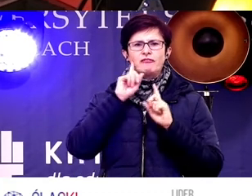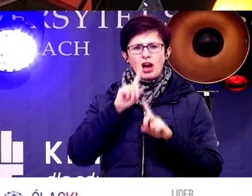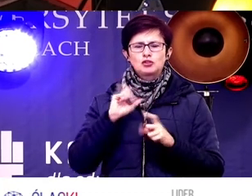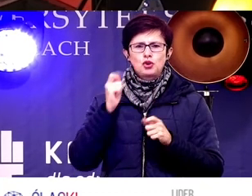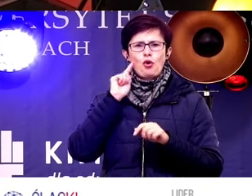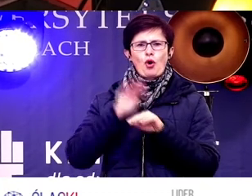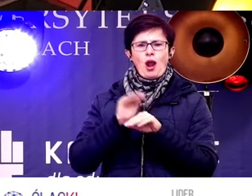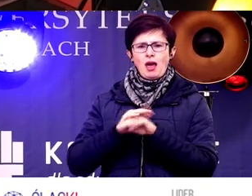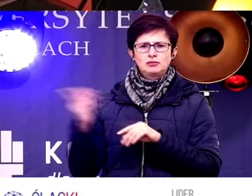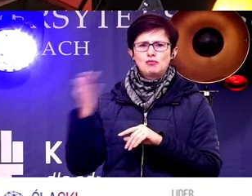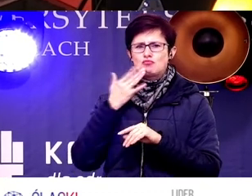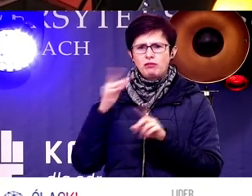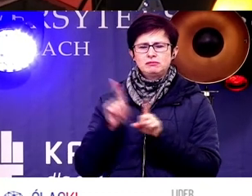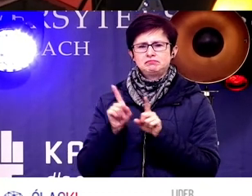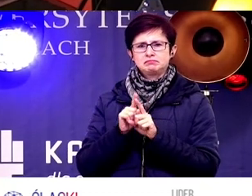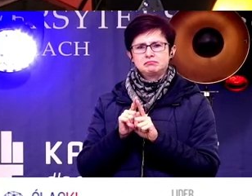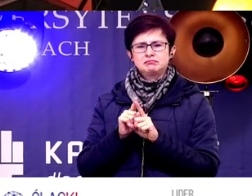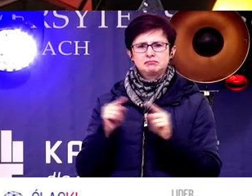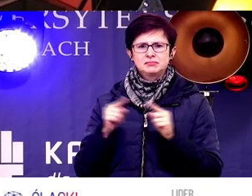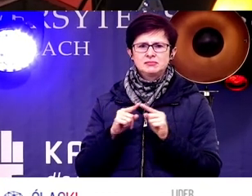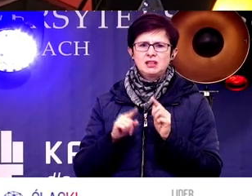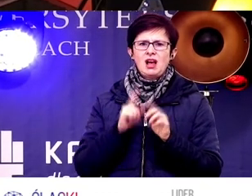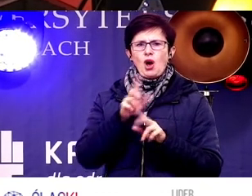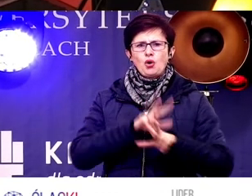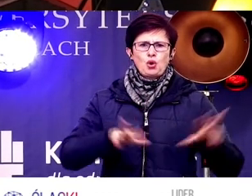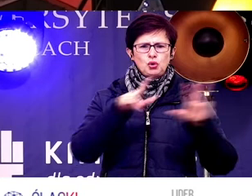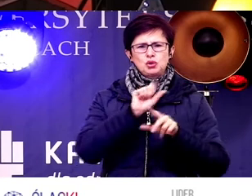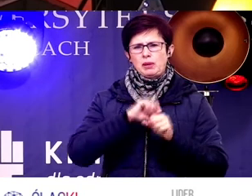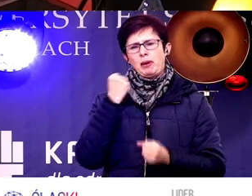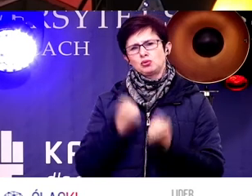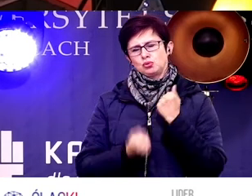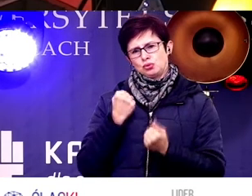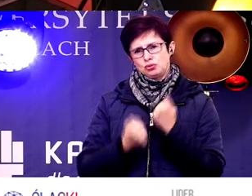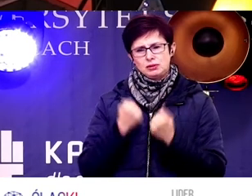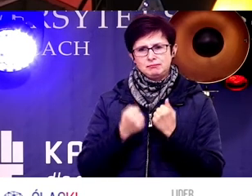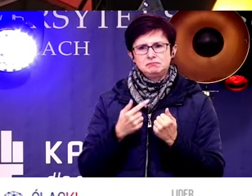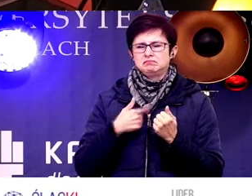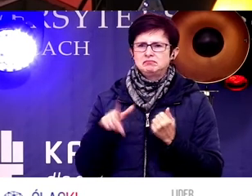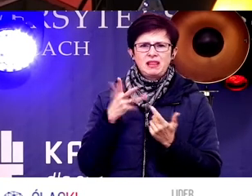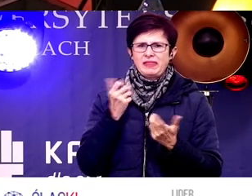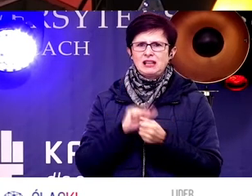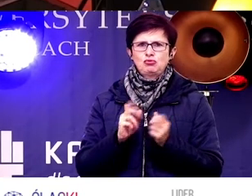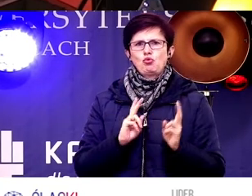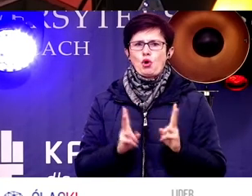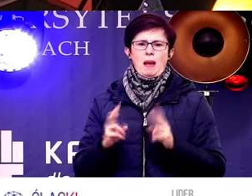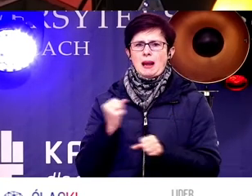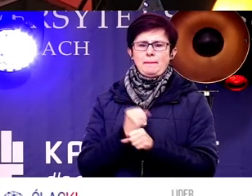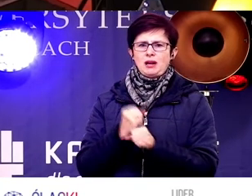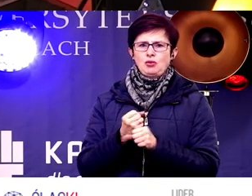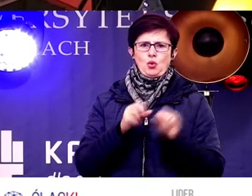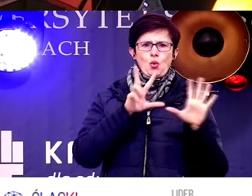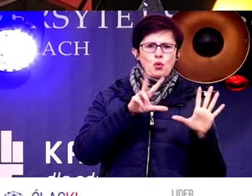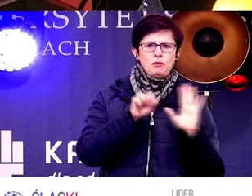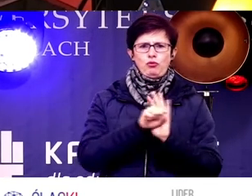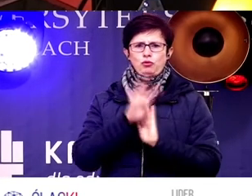koledzy mówili przed chwilą, dla rodziny to jest bardzo trudne, dlatego że my nie jesteśmy w normalnej pracy, znaczy to nie jest praca od 8